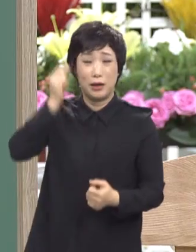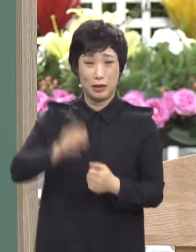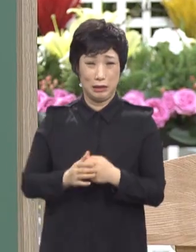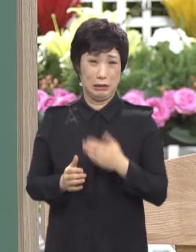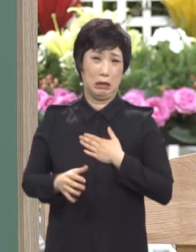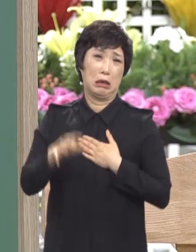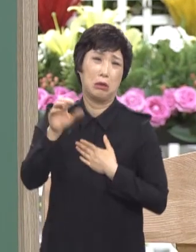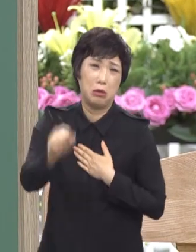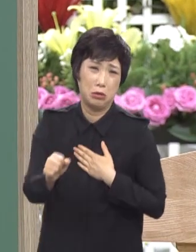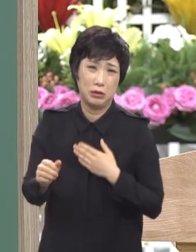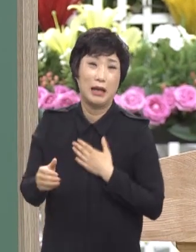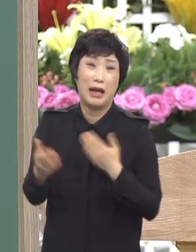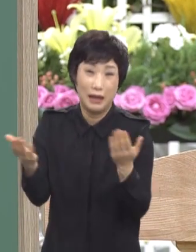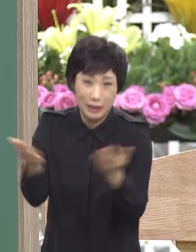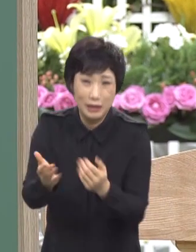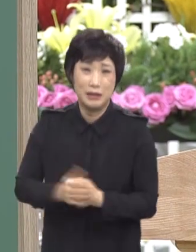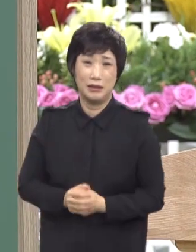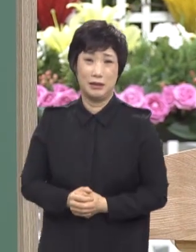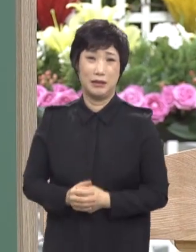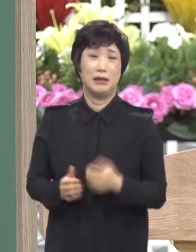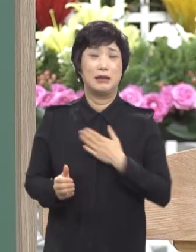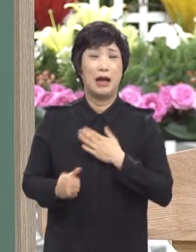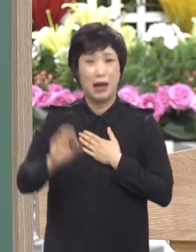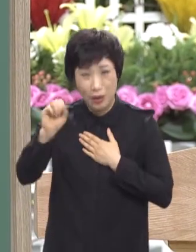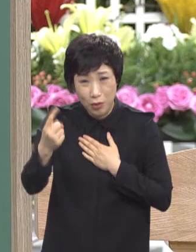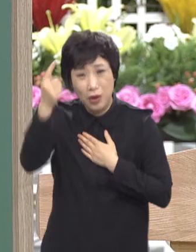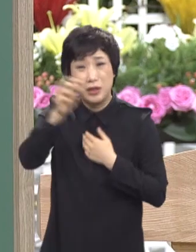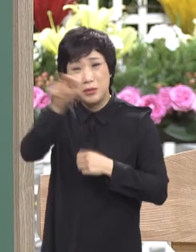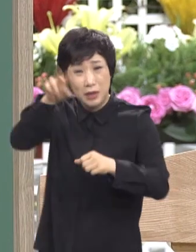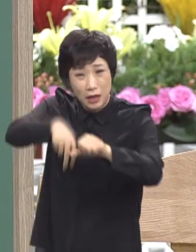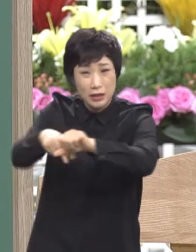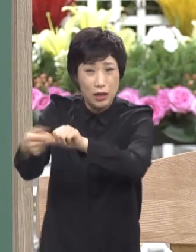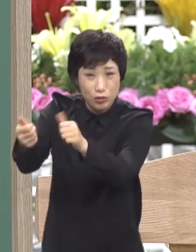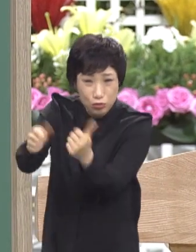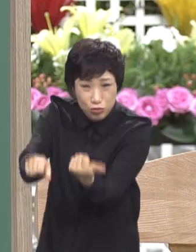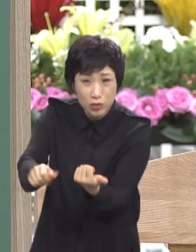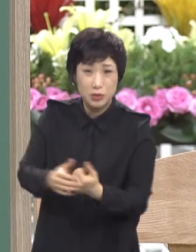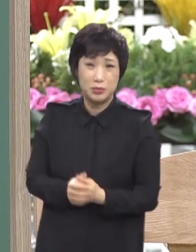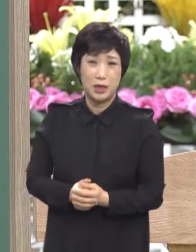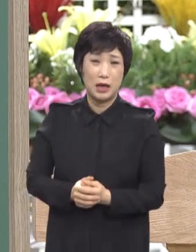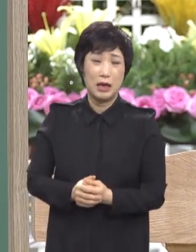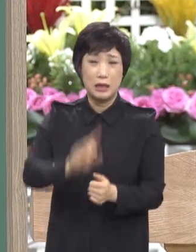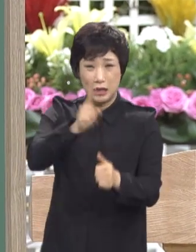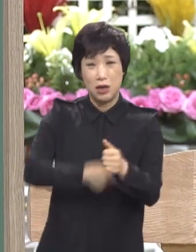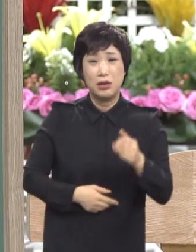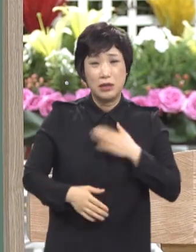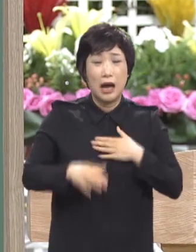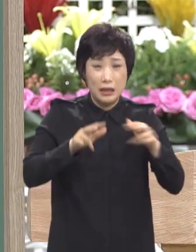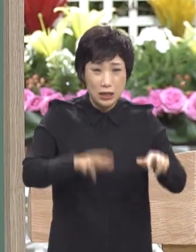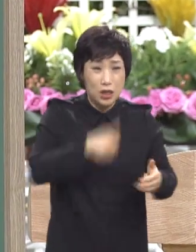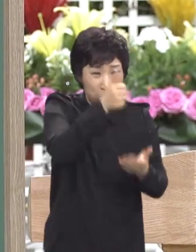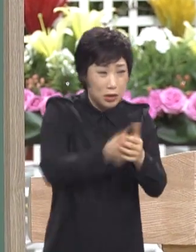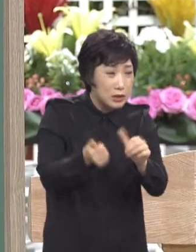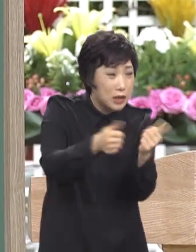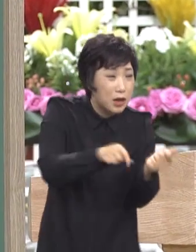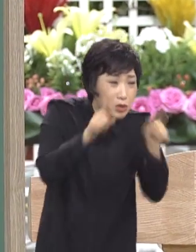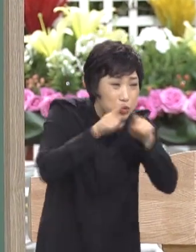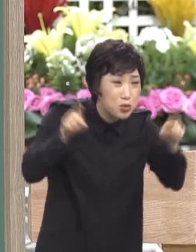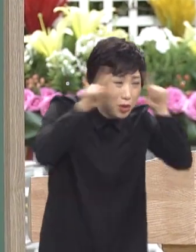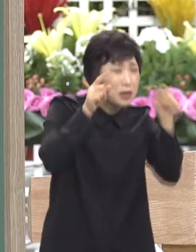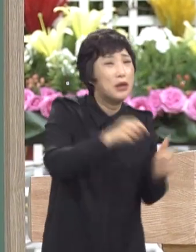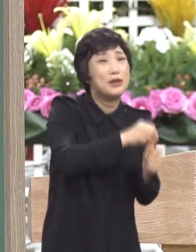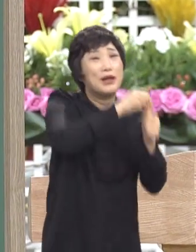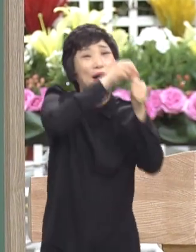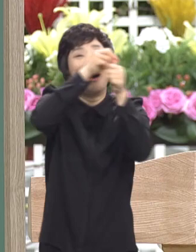내 것입니다. 나 때문에 죽으셨습니다. 그리 나는 죄와 사망과 지옥에서